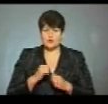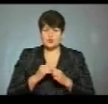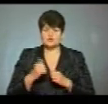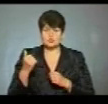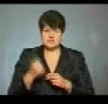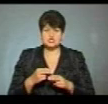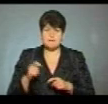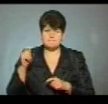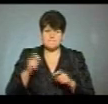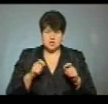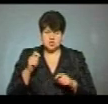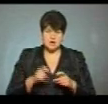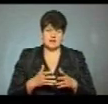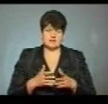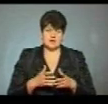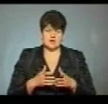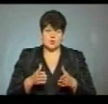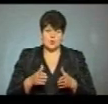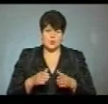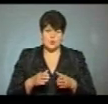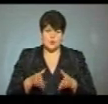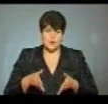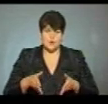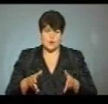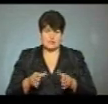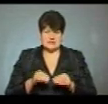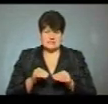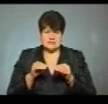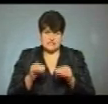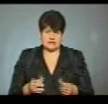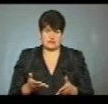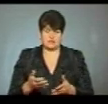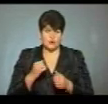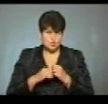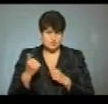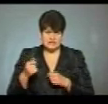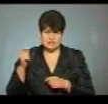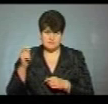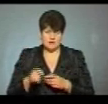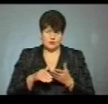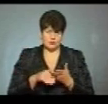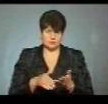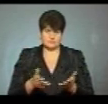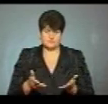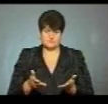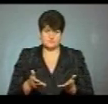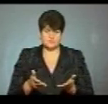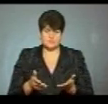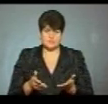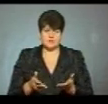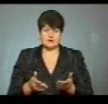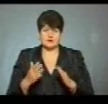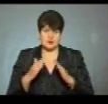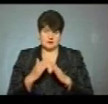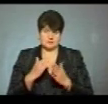тижня приїжджали, городи садили, які треба було робити. Та кожного тижня приїжджали, тут допомагали. Рідко яка є